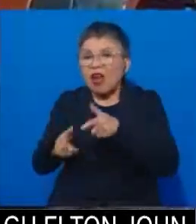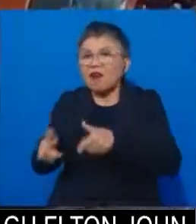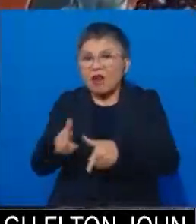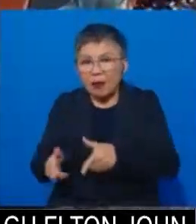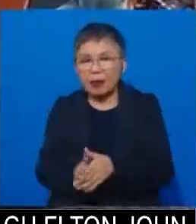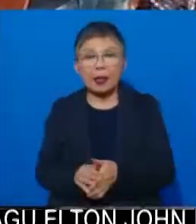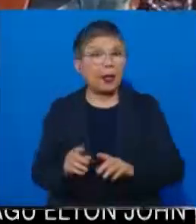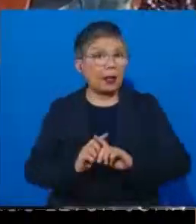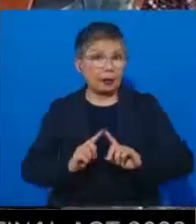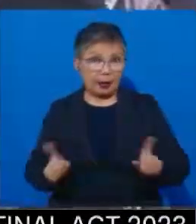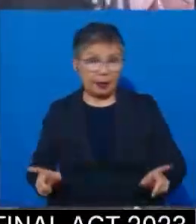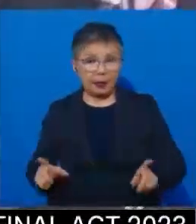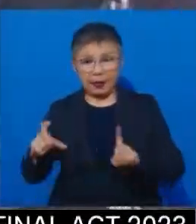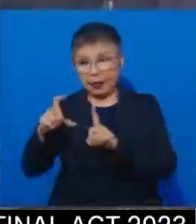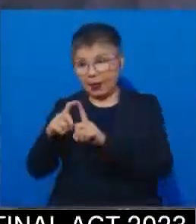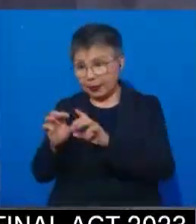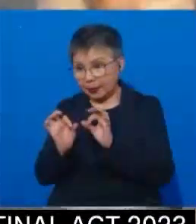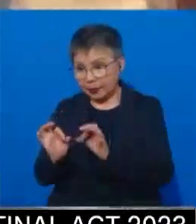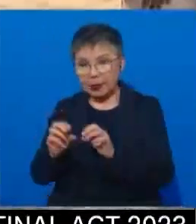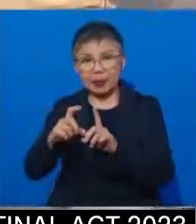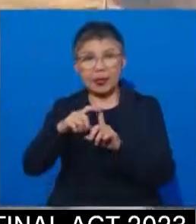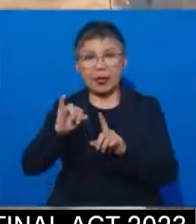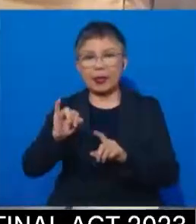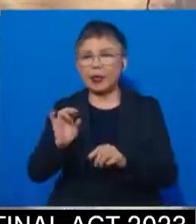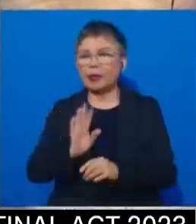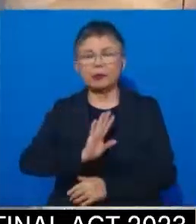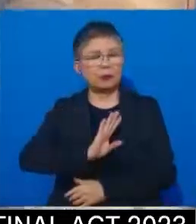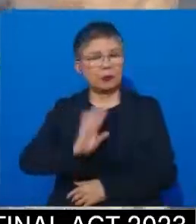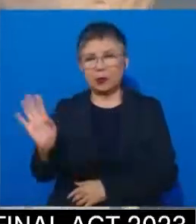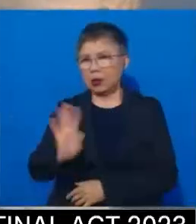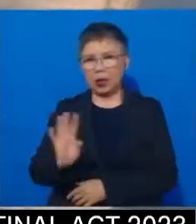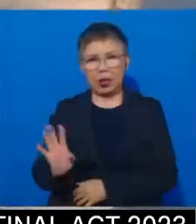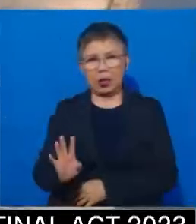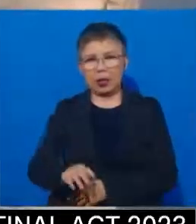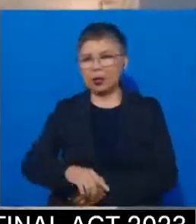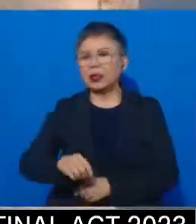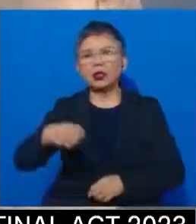DKI Jakarta membantah insiden terjadi akibat adanya perundungan di lingkungan sekolah